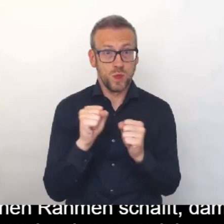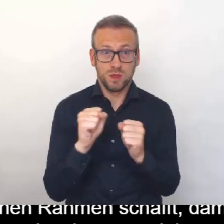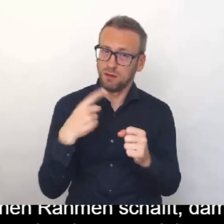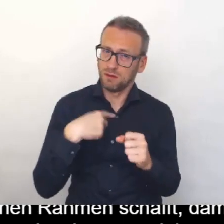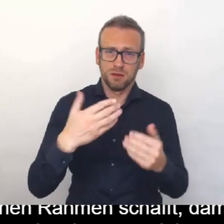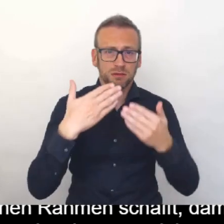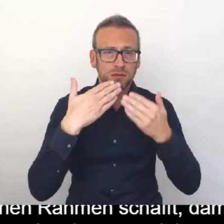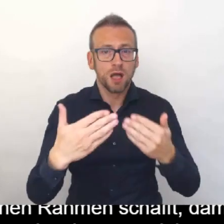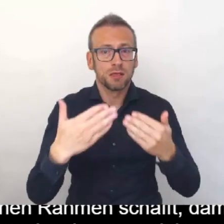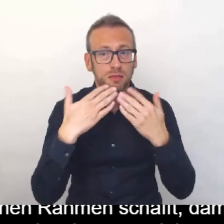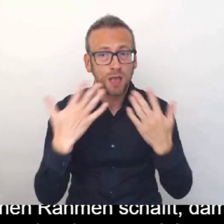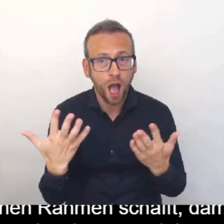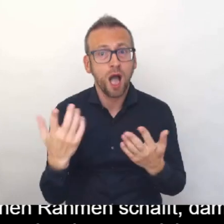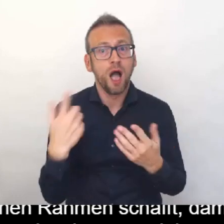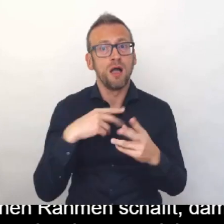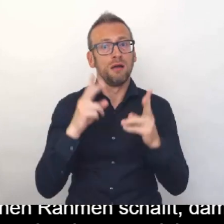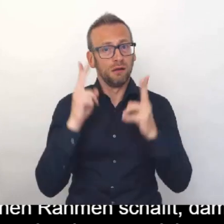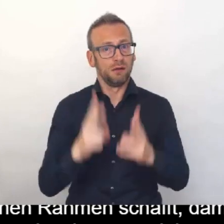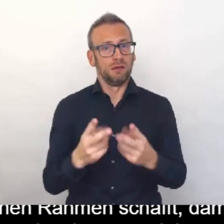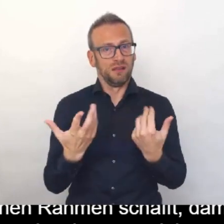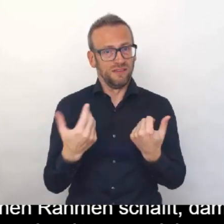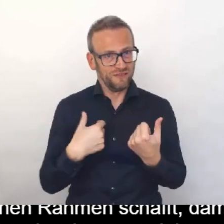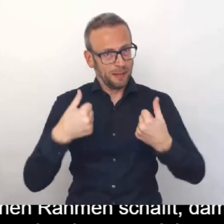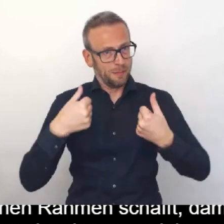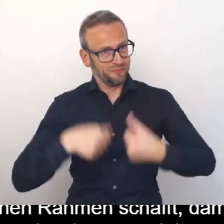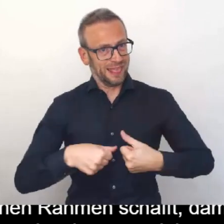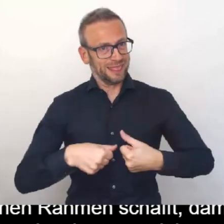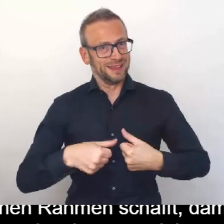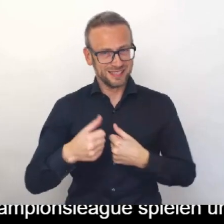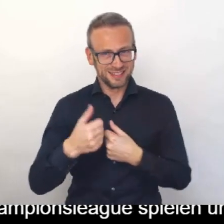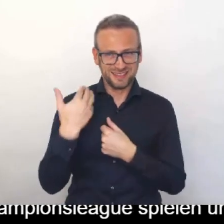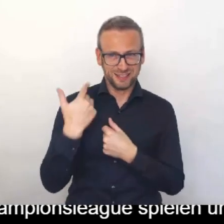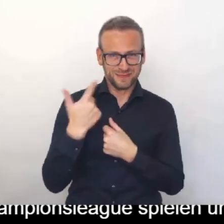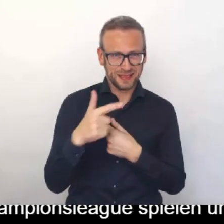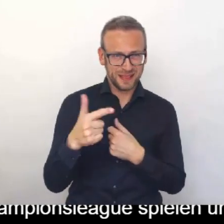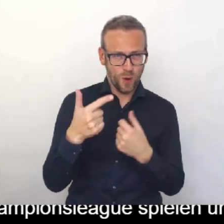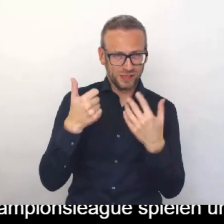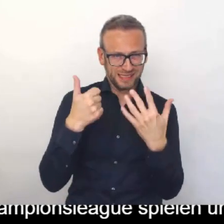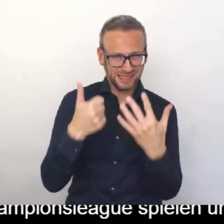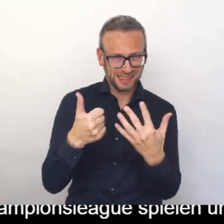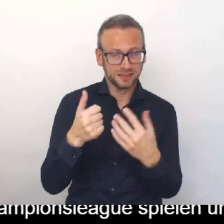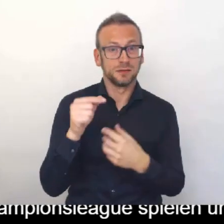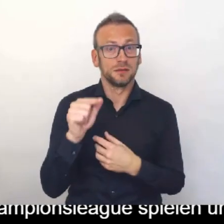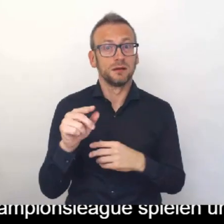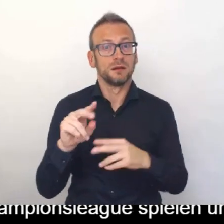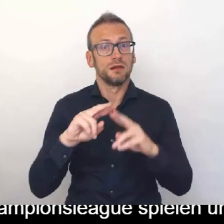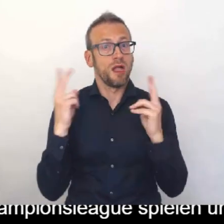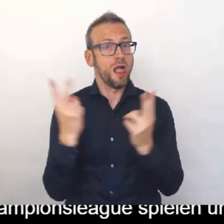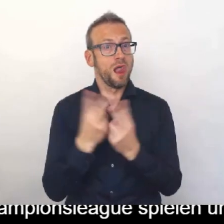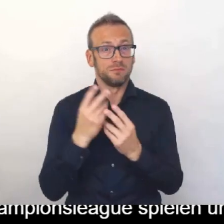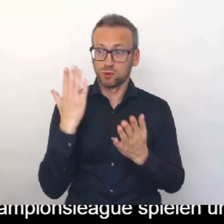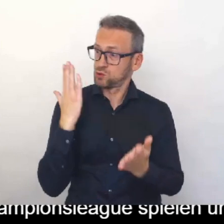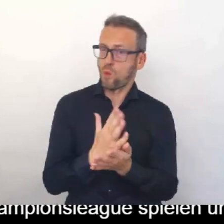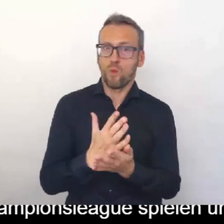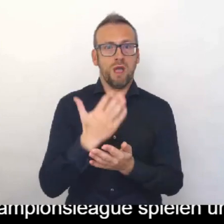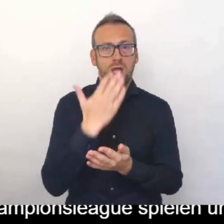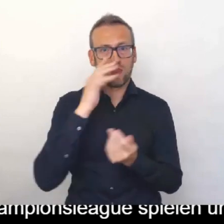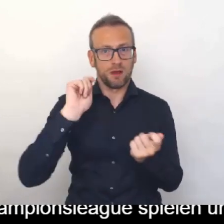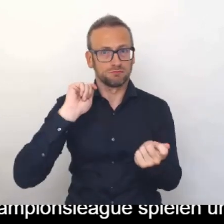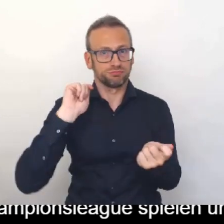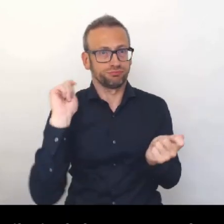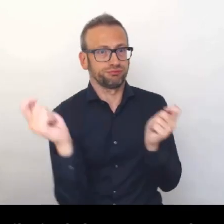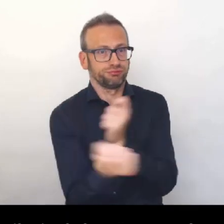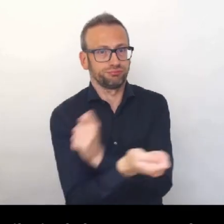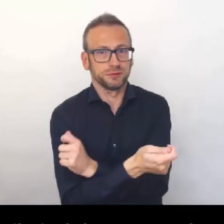Innovationen, die ökologisch, ökonomisch, sozial und technologisch Werte schaffen,